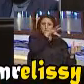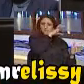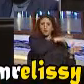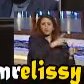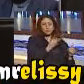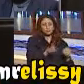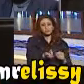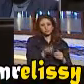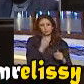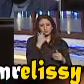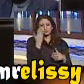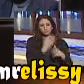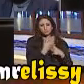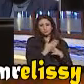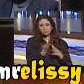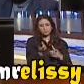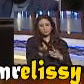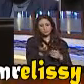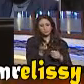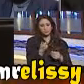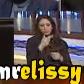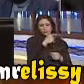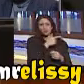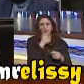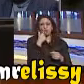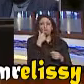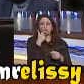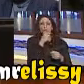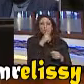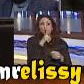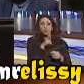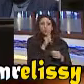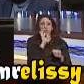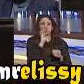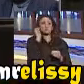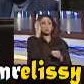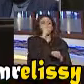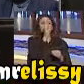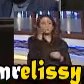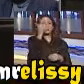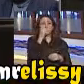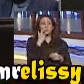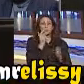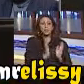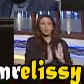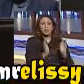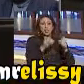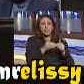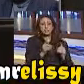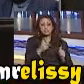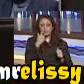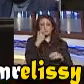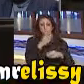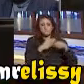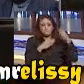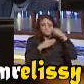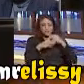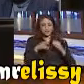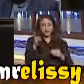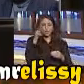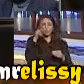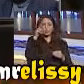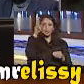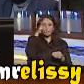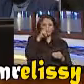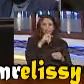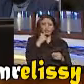مش مليونية، انا زي ما قلت لحضرتك احنا اصحاب هذه الدعوة هم حزب البناء والتنمية واحنا حبينا نشاركهم في المعنى